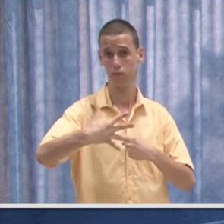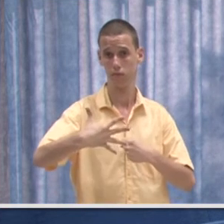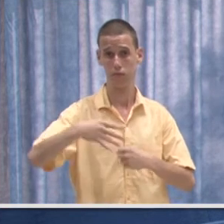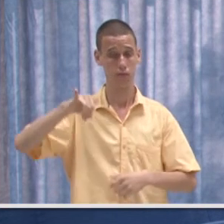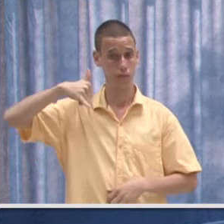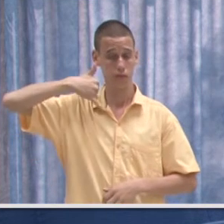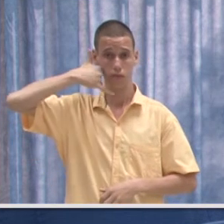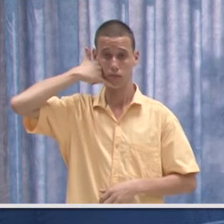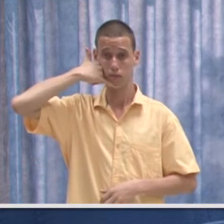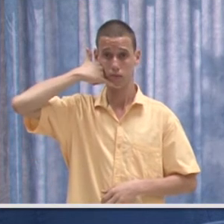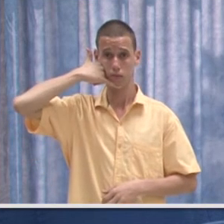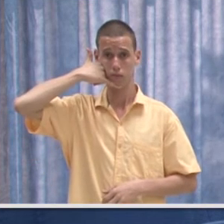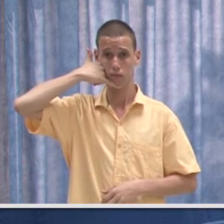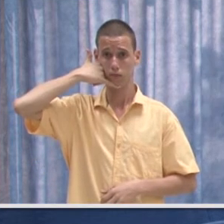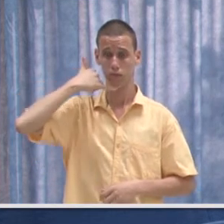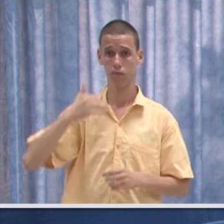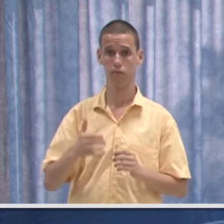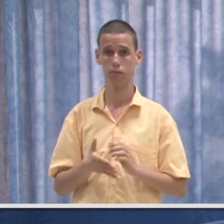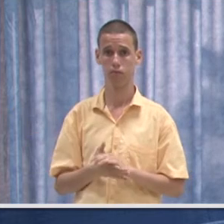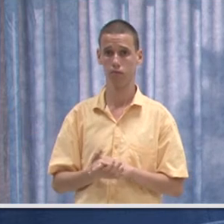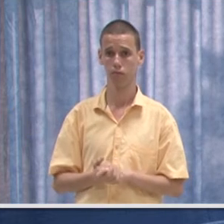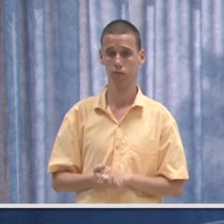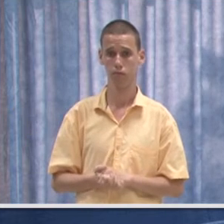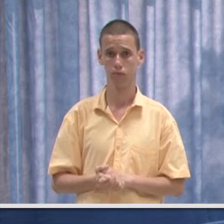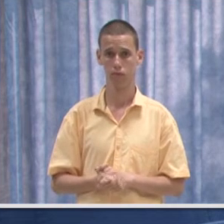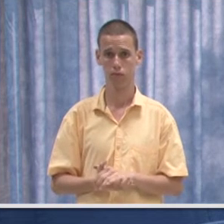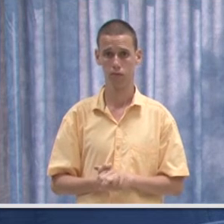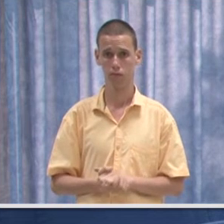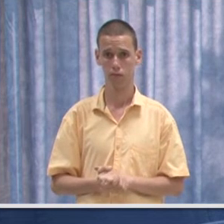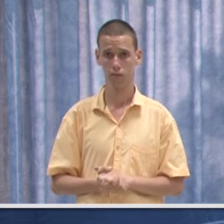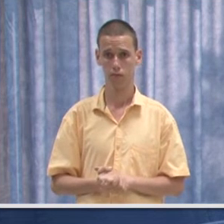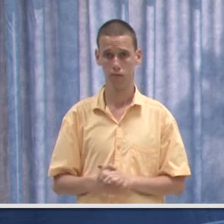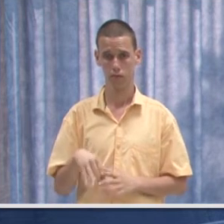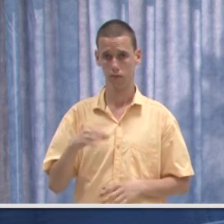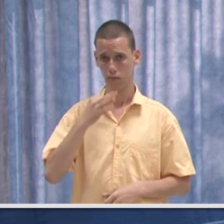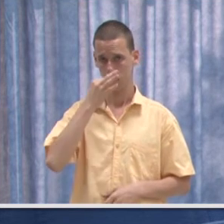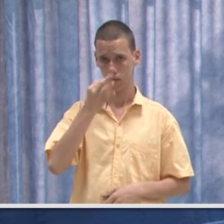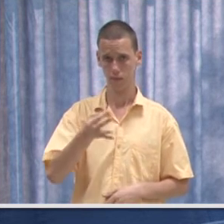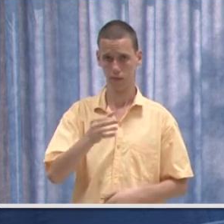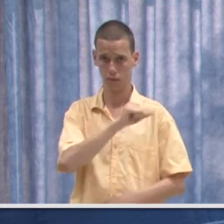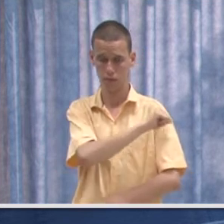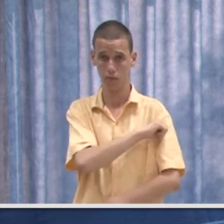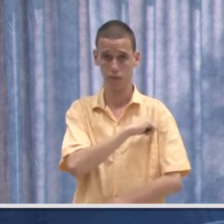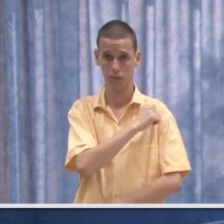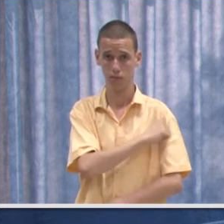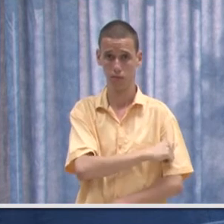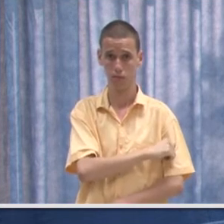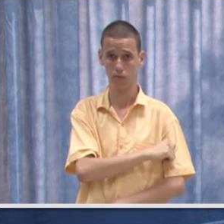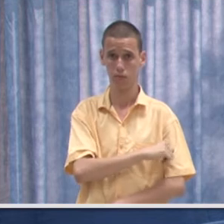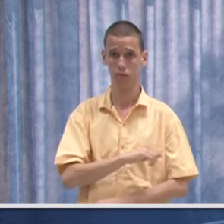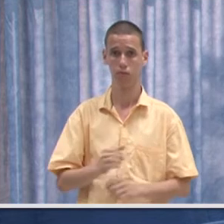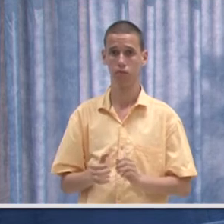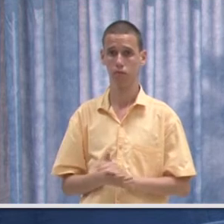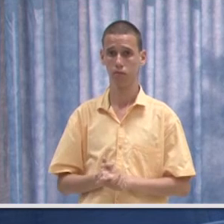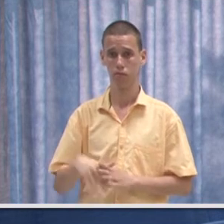la police, dit le département de la santé, pas nous en main, faire un demande avec les autres pour initier l'enquête. C'est vraiment